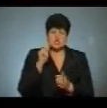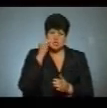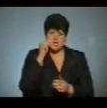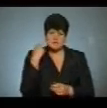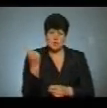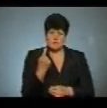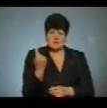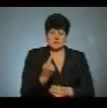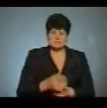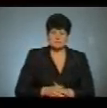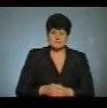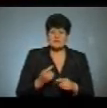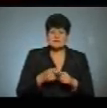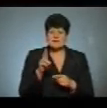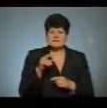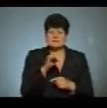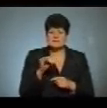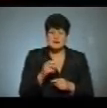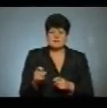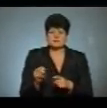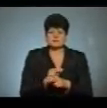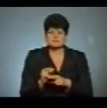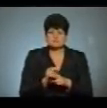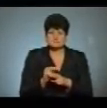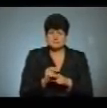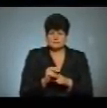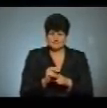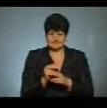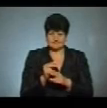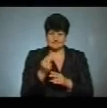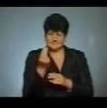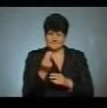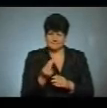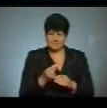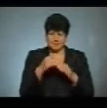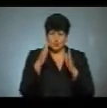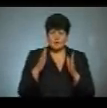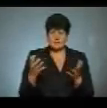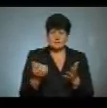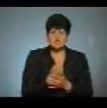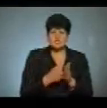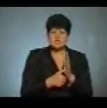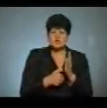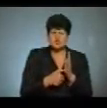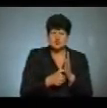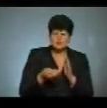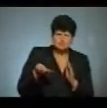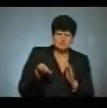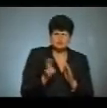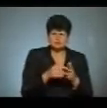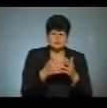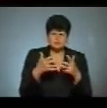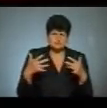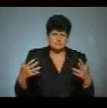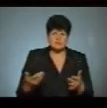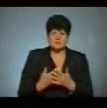областей. Це цех, в якому реставрували крадені ікони. Під час обшуку в приміщенні знайшли близько 600 церковних предметів, серед яких